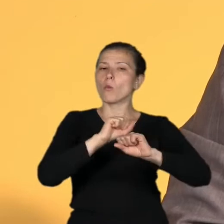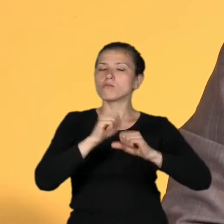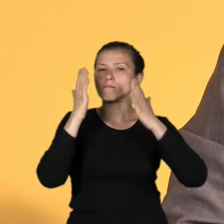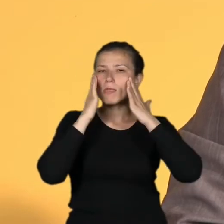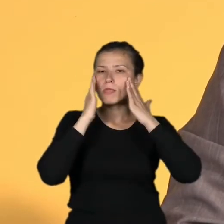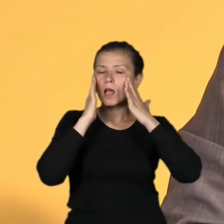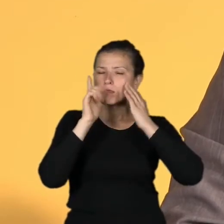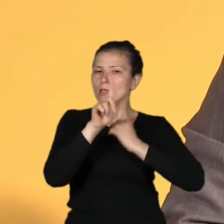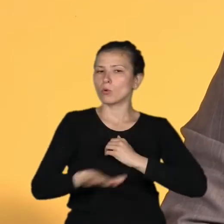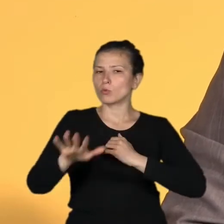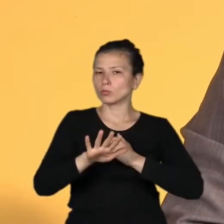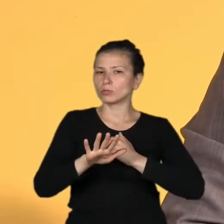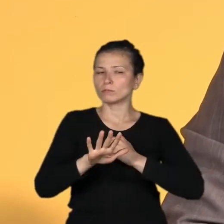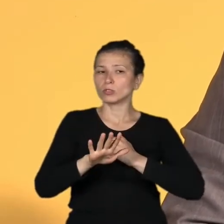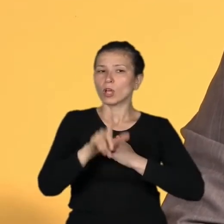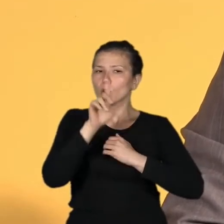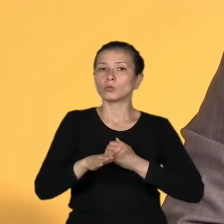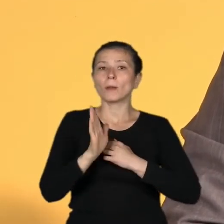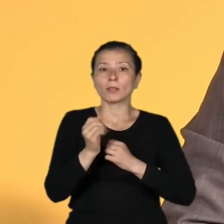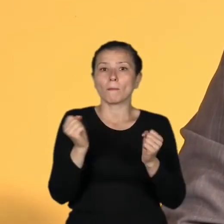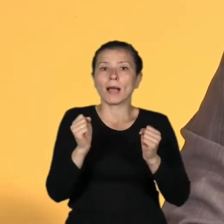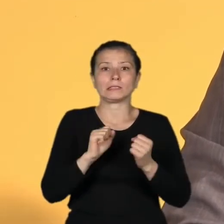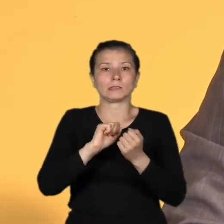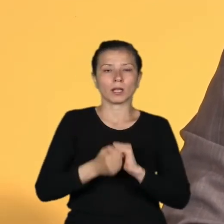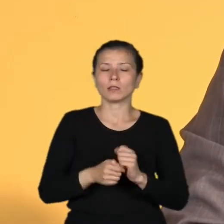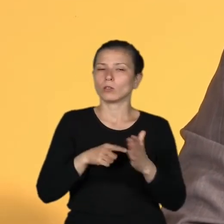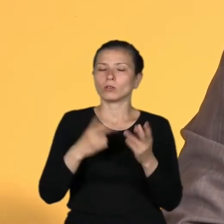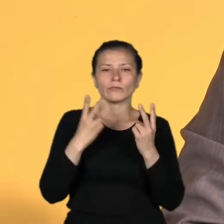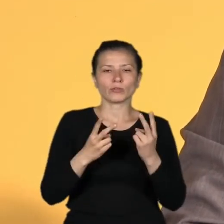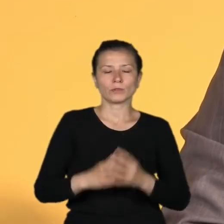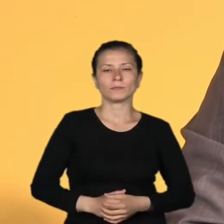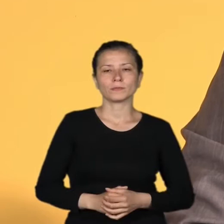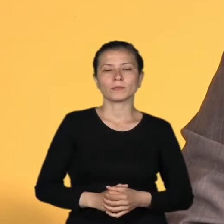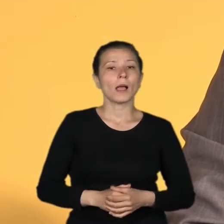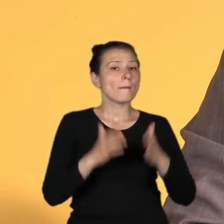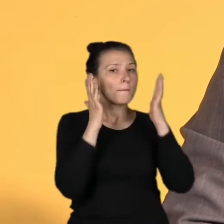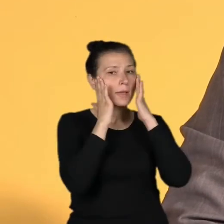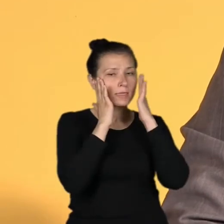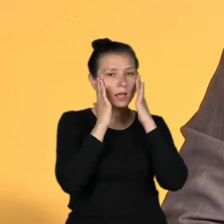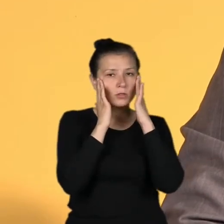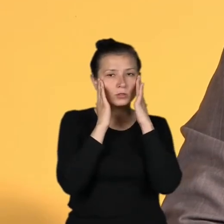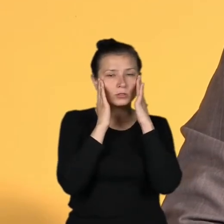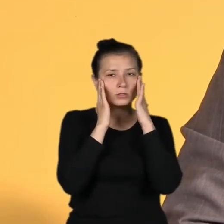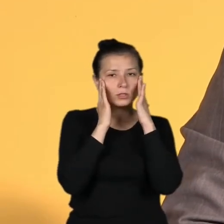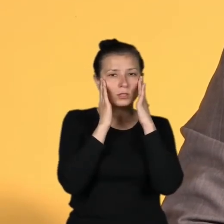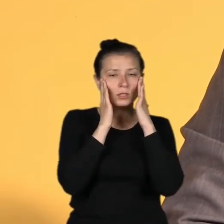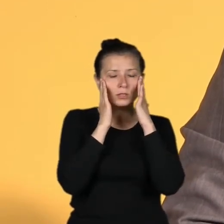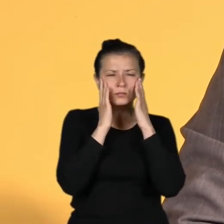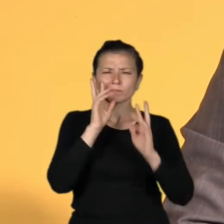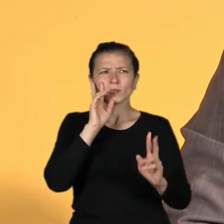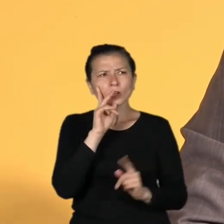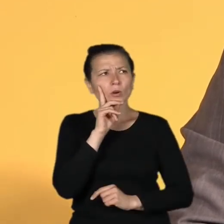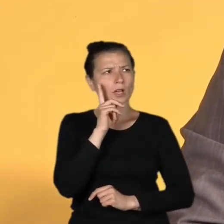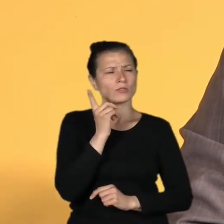mentalny mieszkańców przed zmianą. To jest bardzo ważne, bo ta mentalność często kojarzy